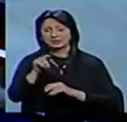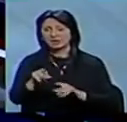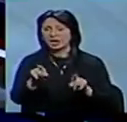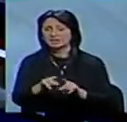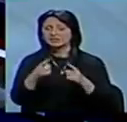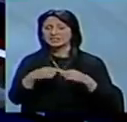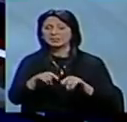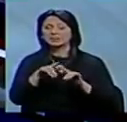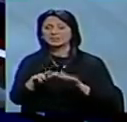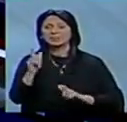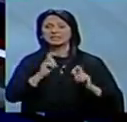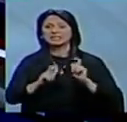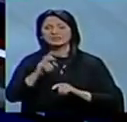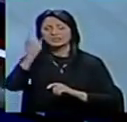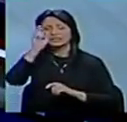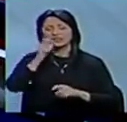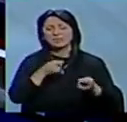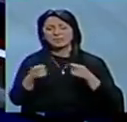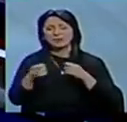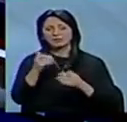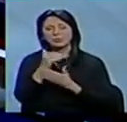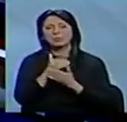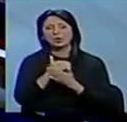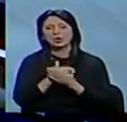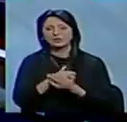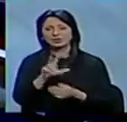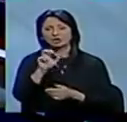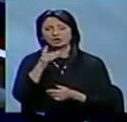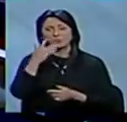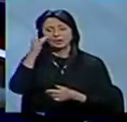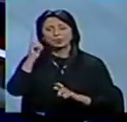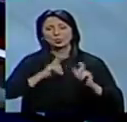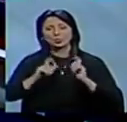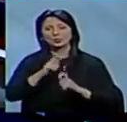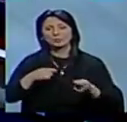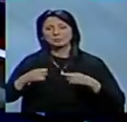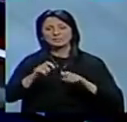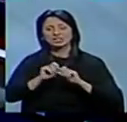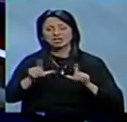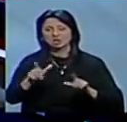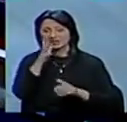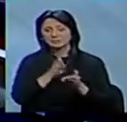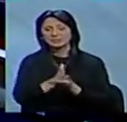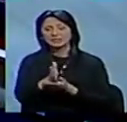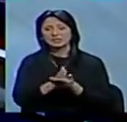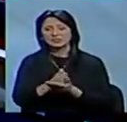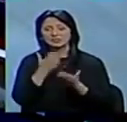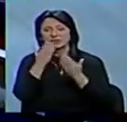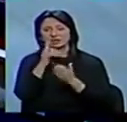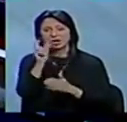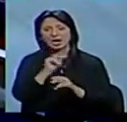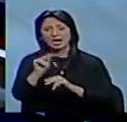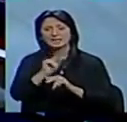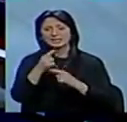ასევე საზოგადოებრივ საქმეთა ინსტიტუტის სახელმწიფო მმართველობის პროგრამა და ჯორჯ ვაშინგტონის უნივერსიტეტის ბიზნეს სკოლა. წლების განმავლობაში კითხულობდა